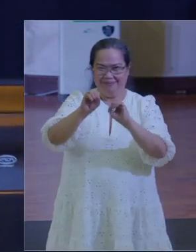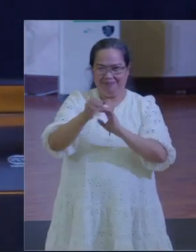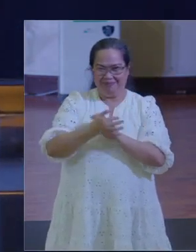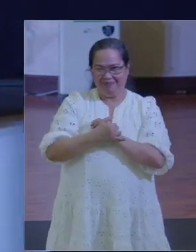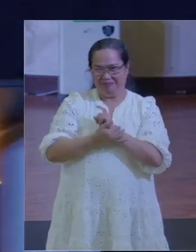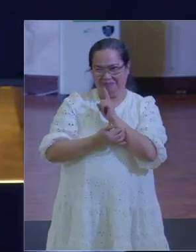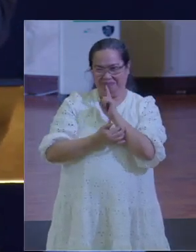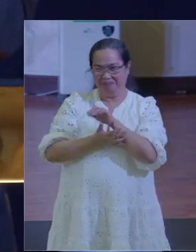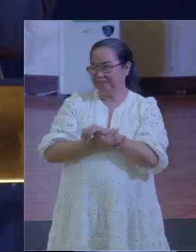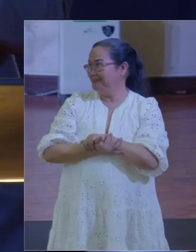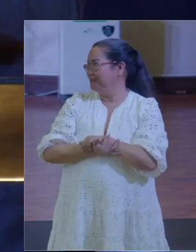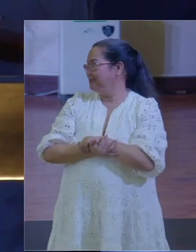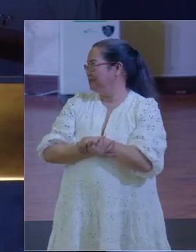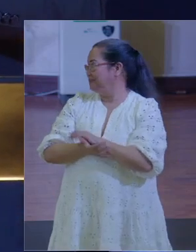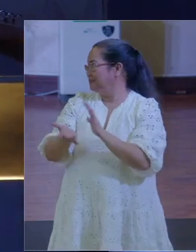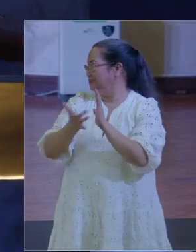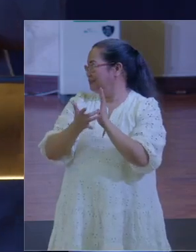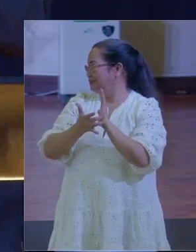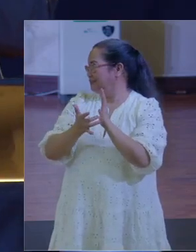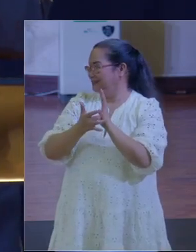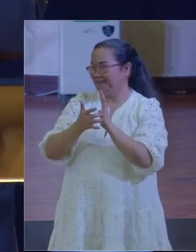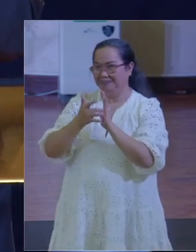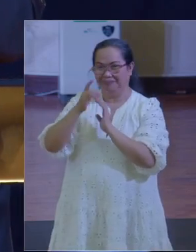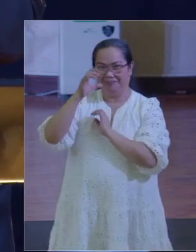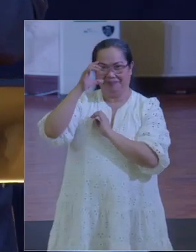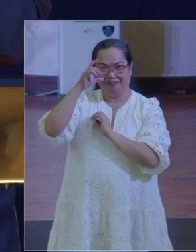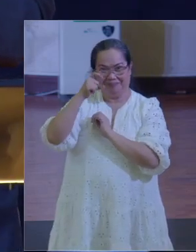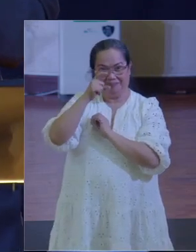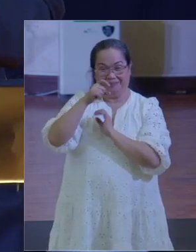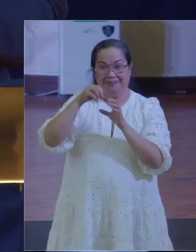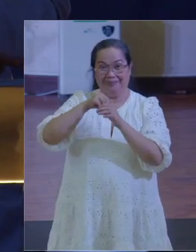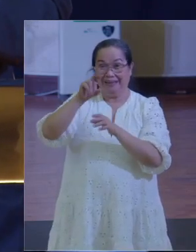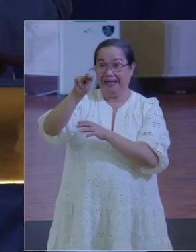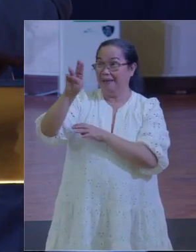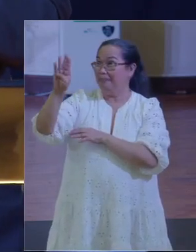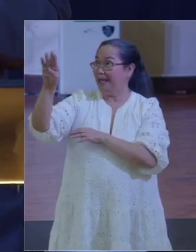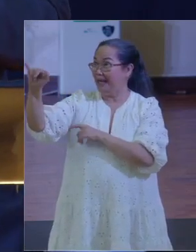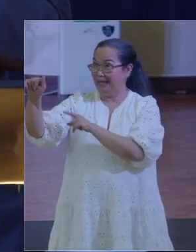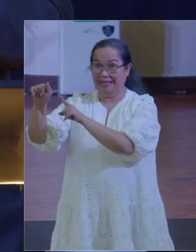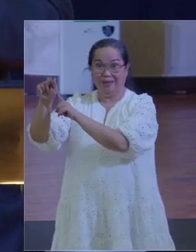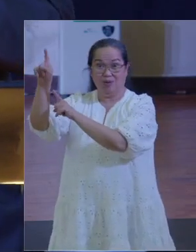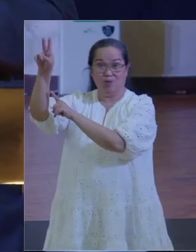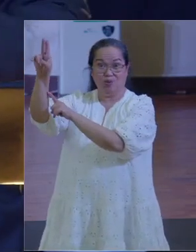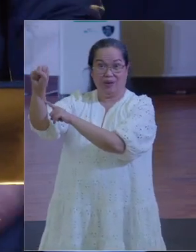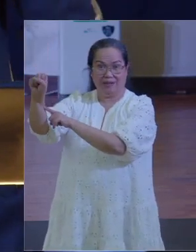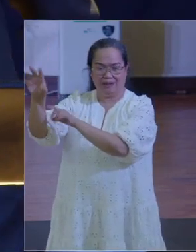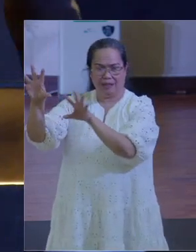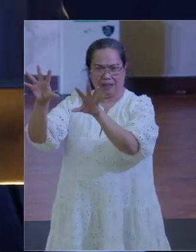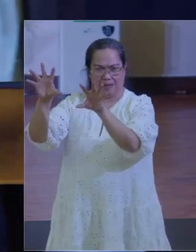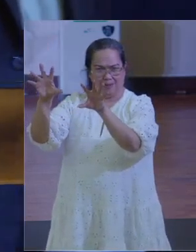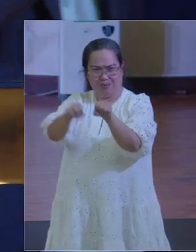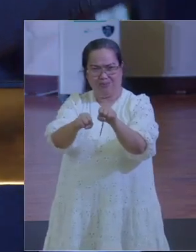tayong technology na shotgun mic katulad sa NBA. Kasi kitang-kita mo yung malulutong na mura